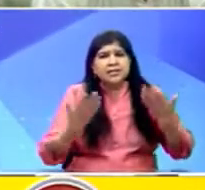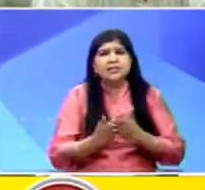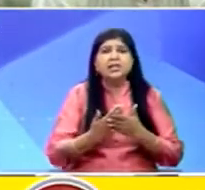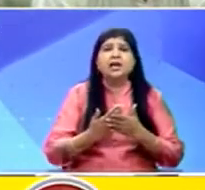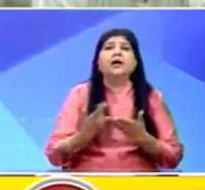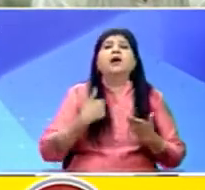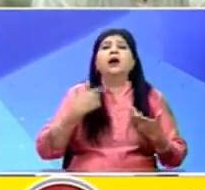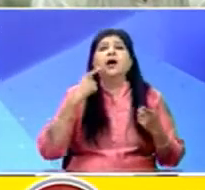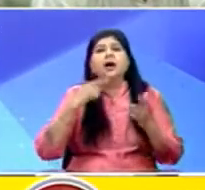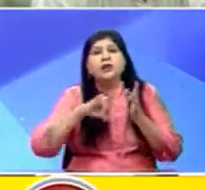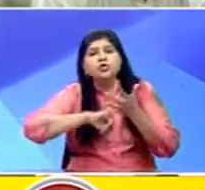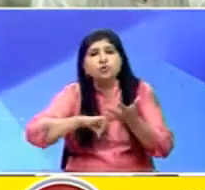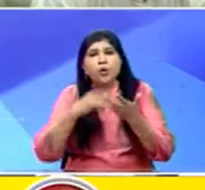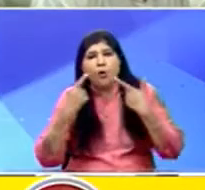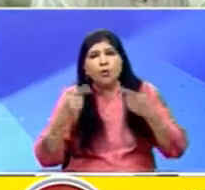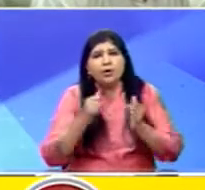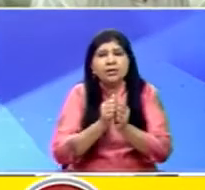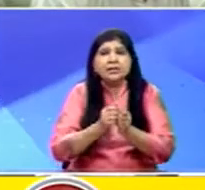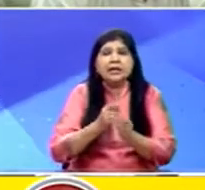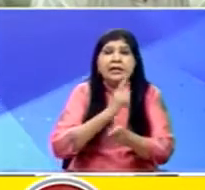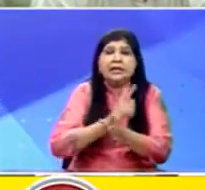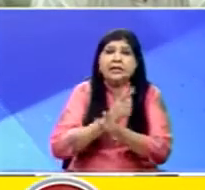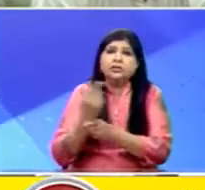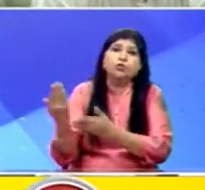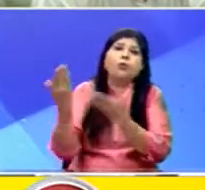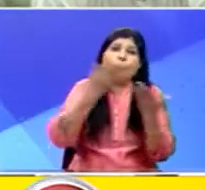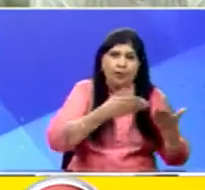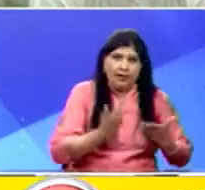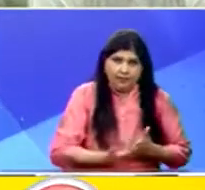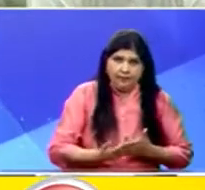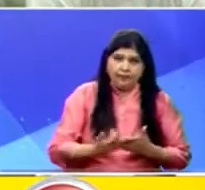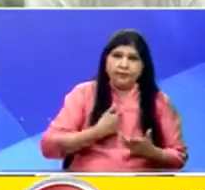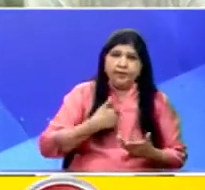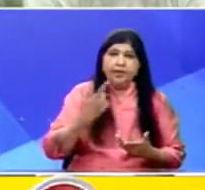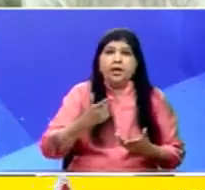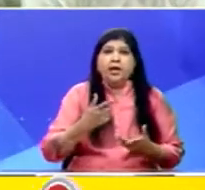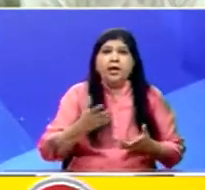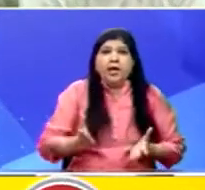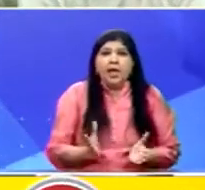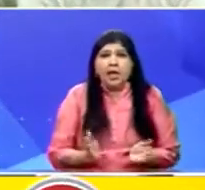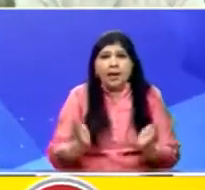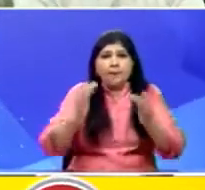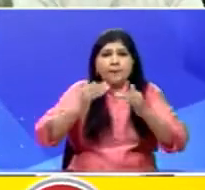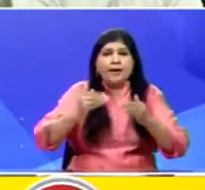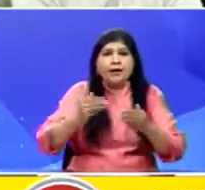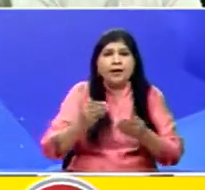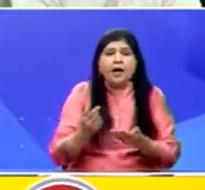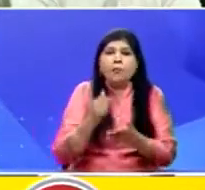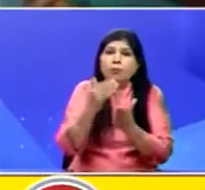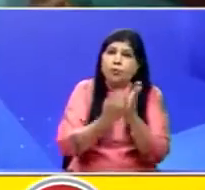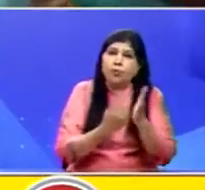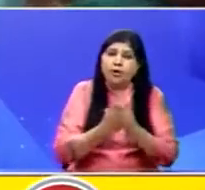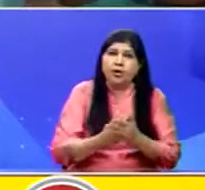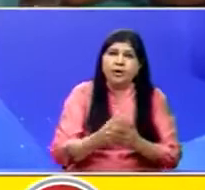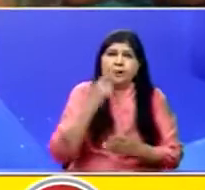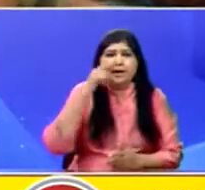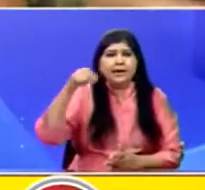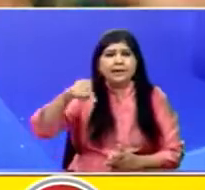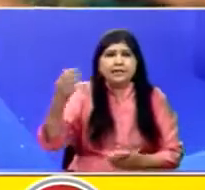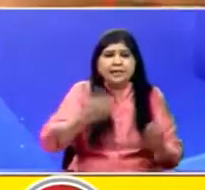पोषण गुरु कहलाने वाले शिक्षकों को बुलाया गया। एक मटका कार्यक्रम भी हुआ। इसमें